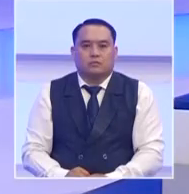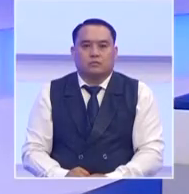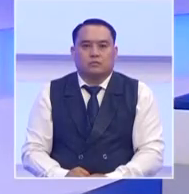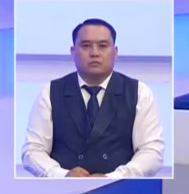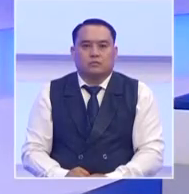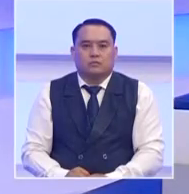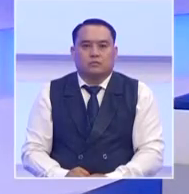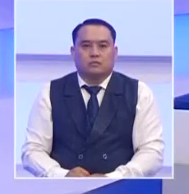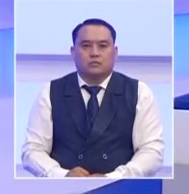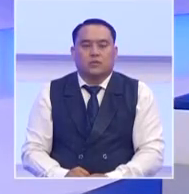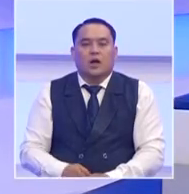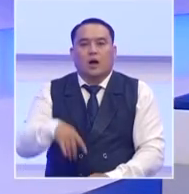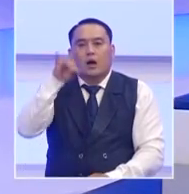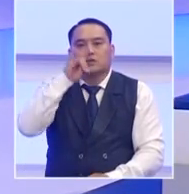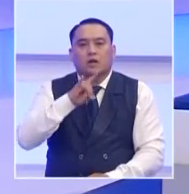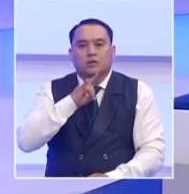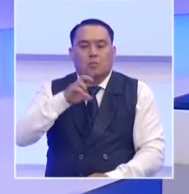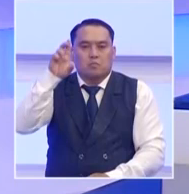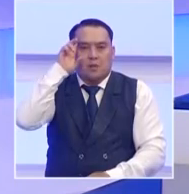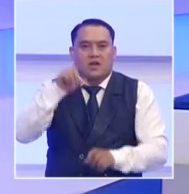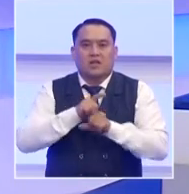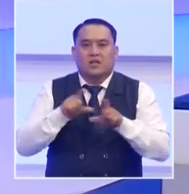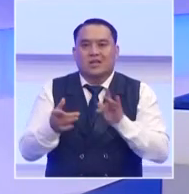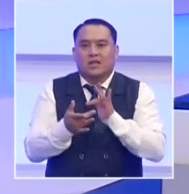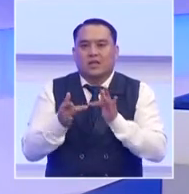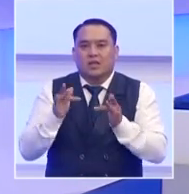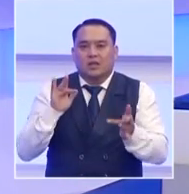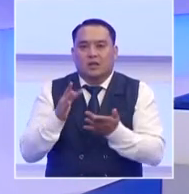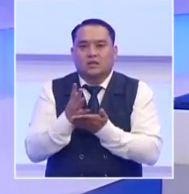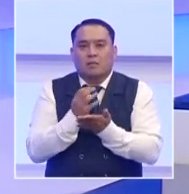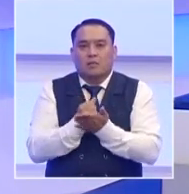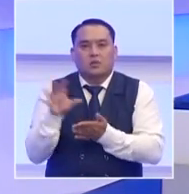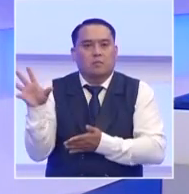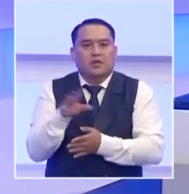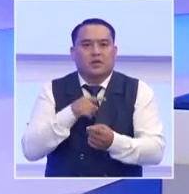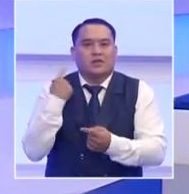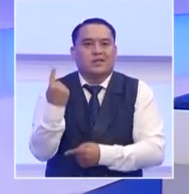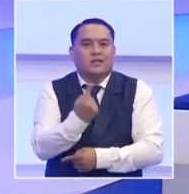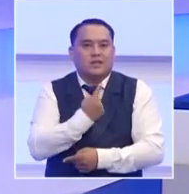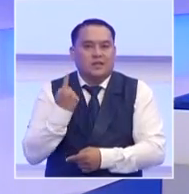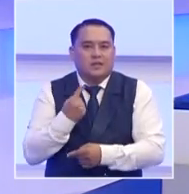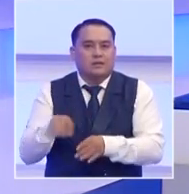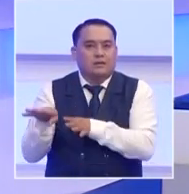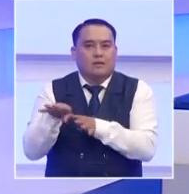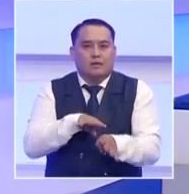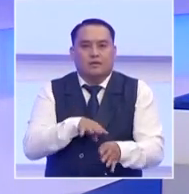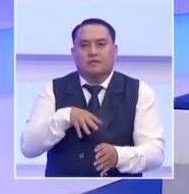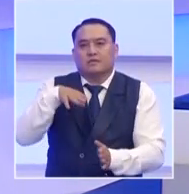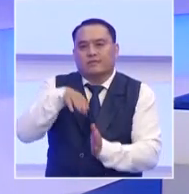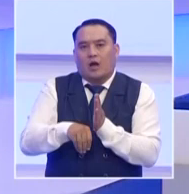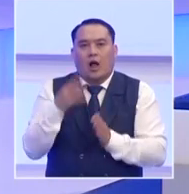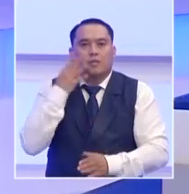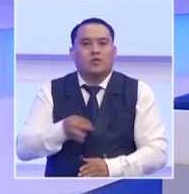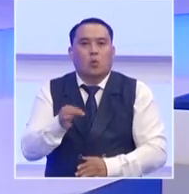Оңтайлы онлайн қызмет. Елімізде мемлекеттік органдардың интернет ресурсы бірыңғай порталға көшті. Алматы облысының әкімдігі сайты да